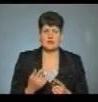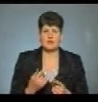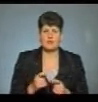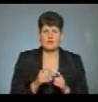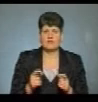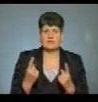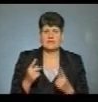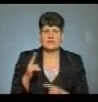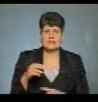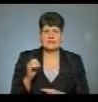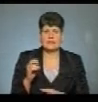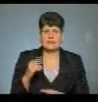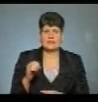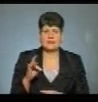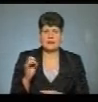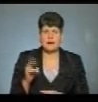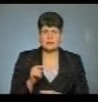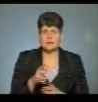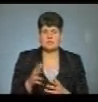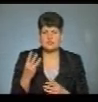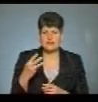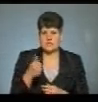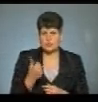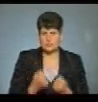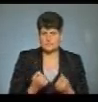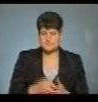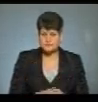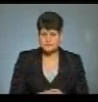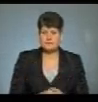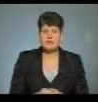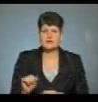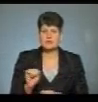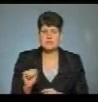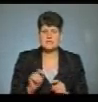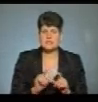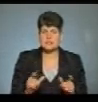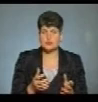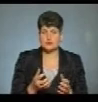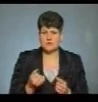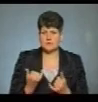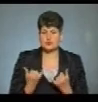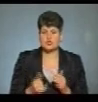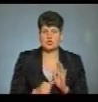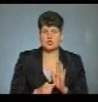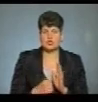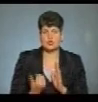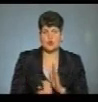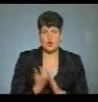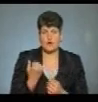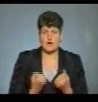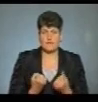що вже йому більше 30 років. Теребовлянська станція екстреної медичної допомоги отримала сьогодні 6 нових